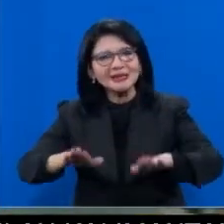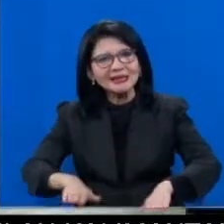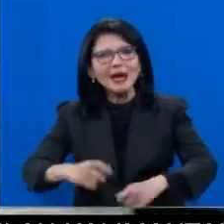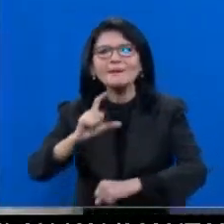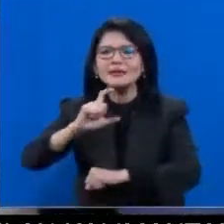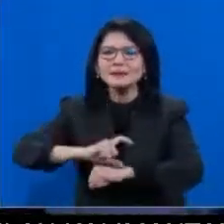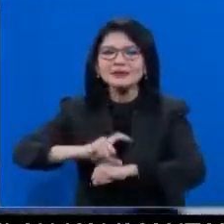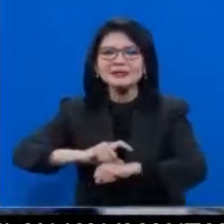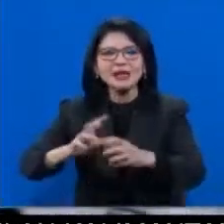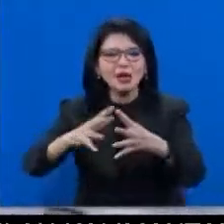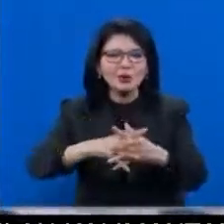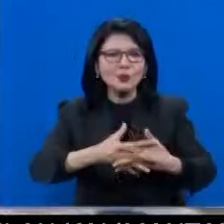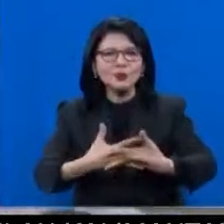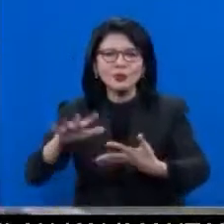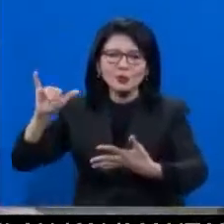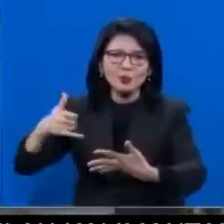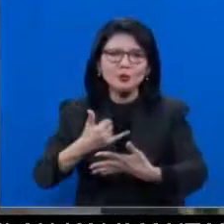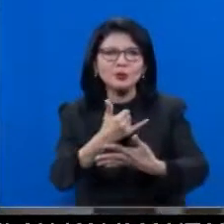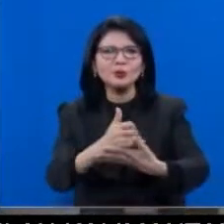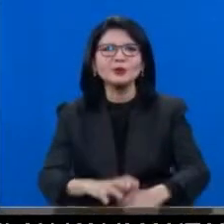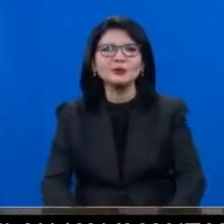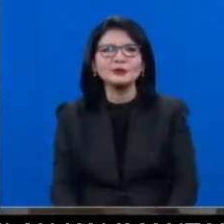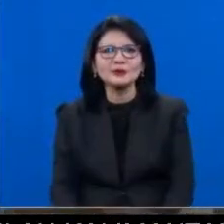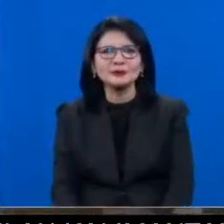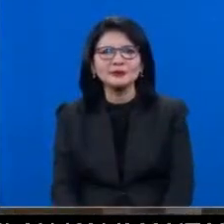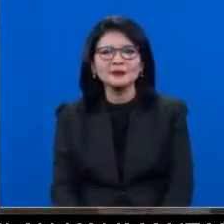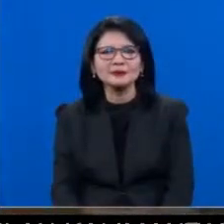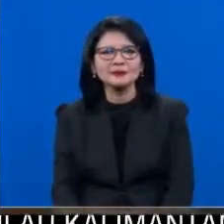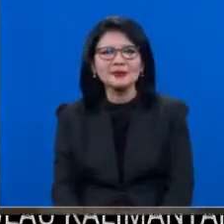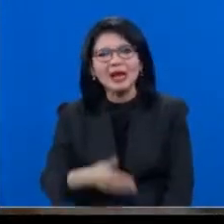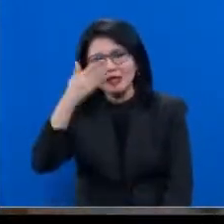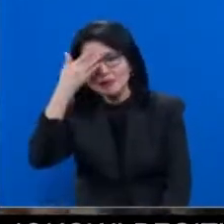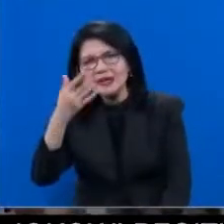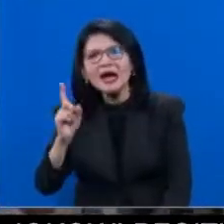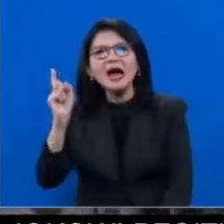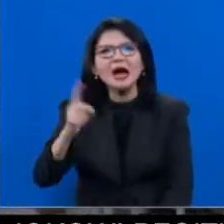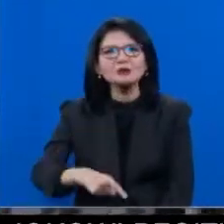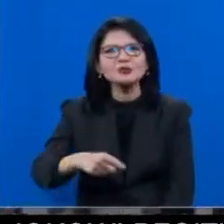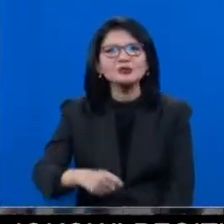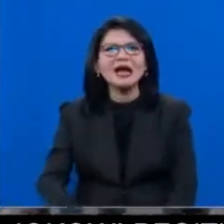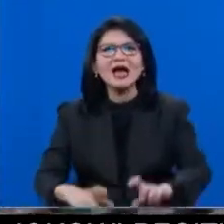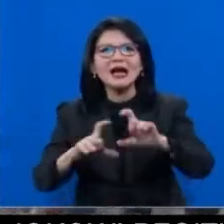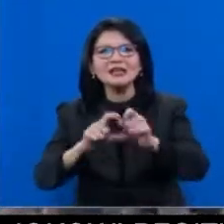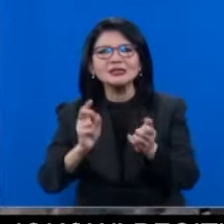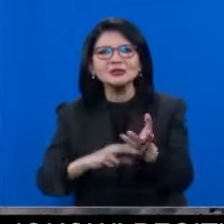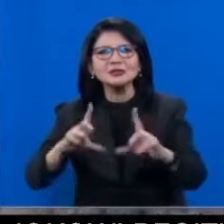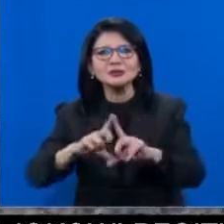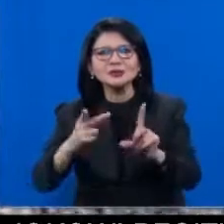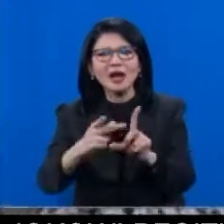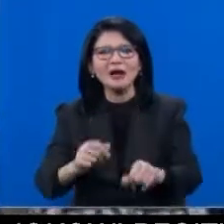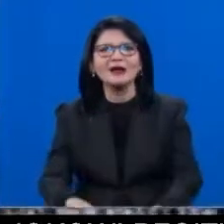Lantangkan alunan Quran, perbanyak amalan. Sapu bersih ibadah wajib hingga sunnah, lupakan sejenak lelah karena